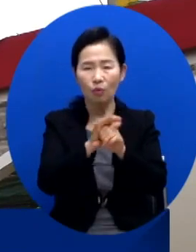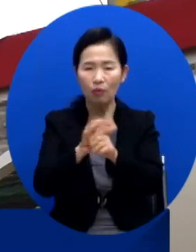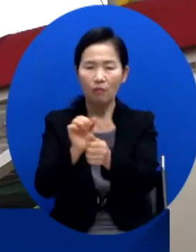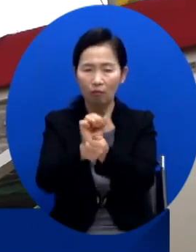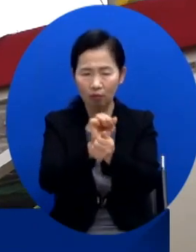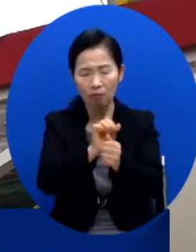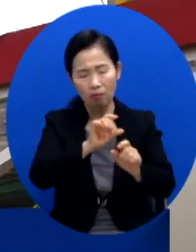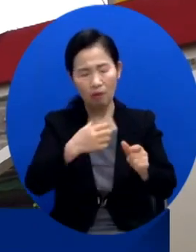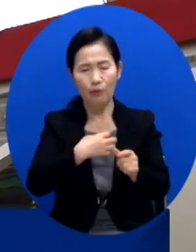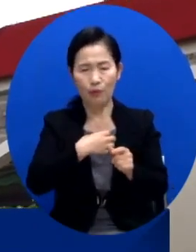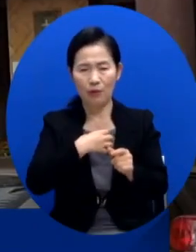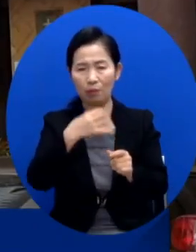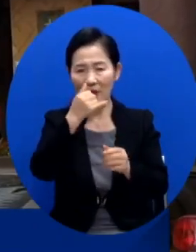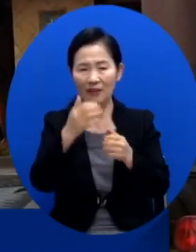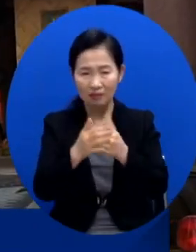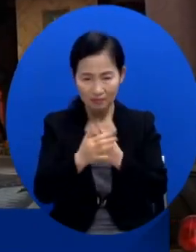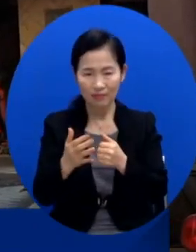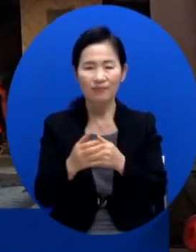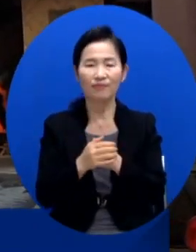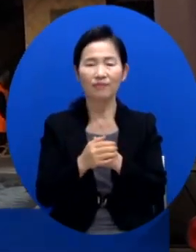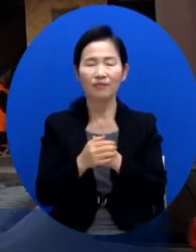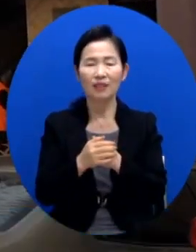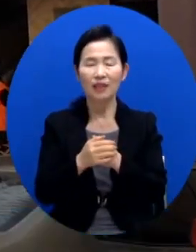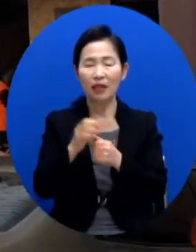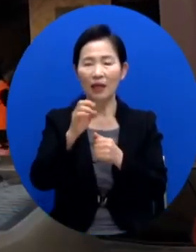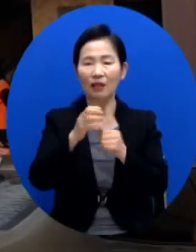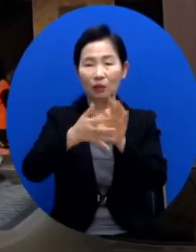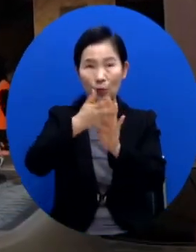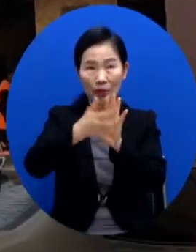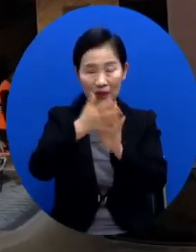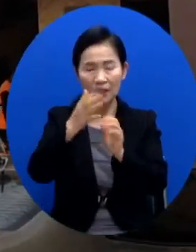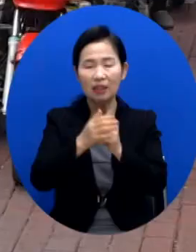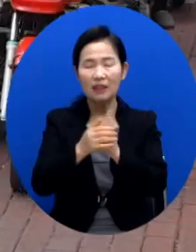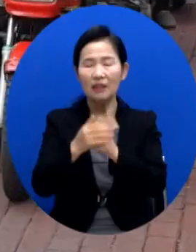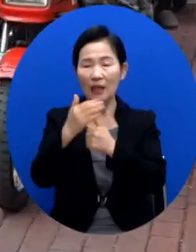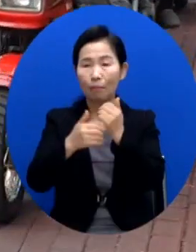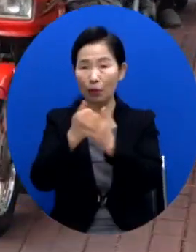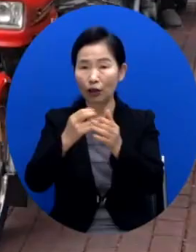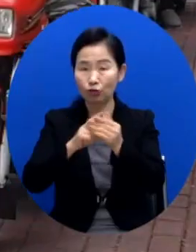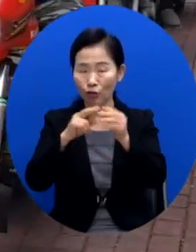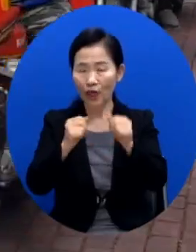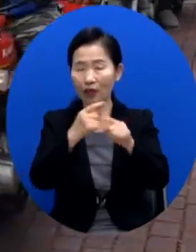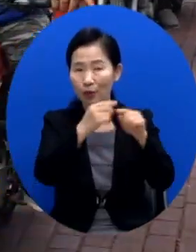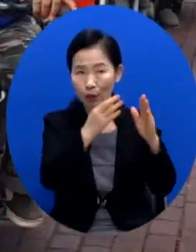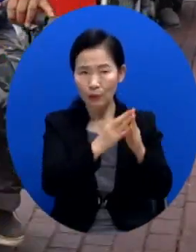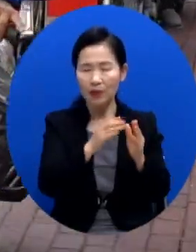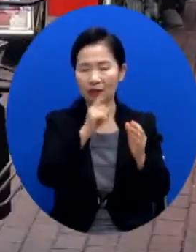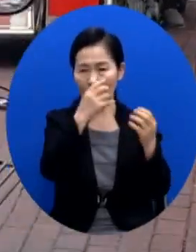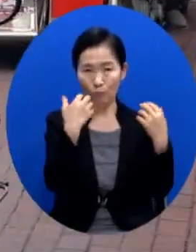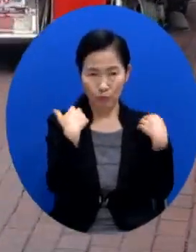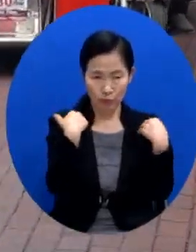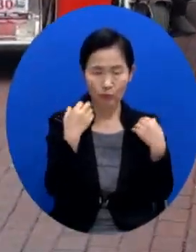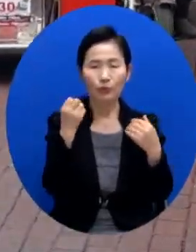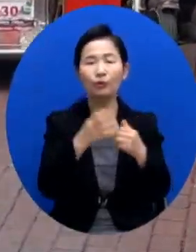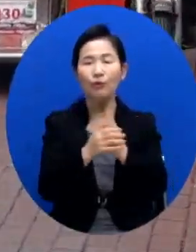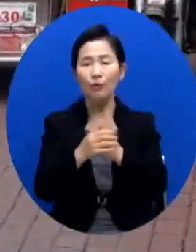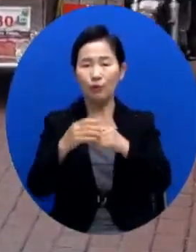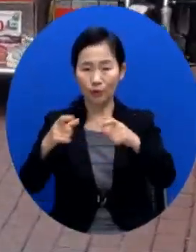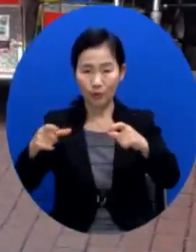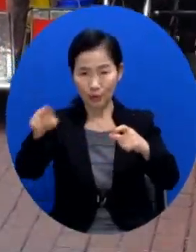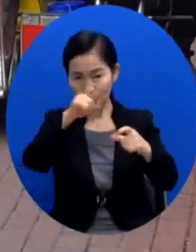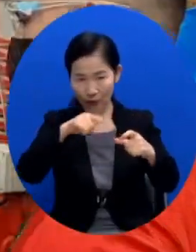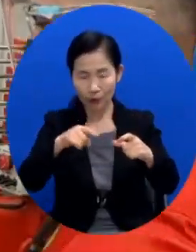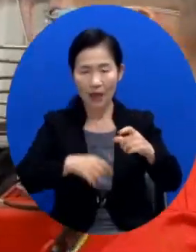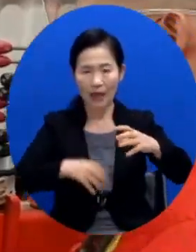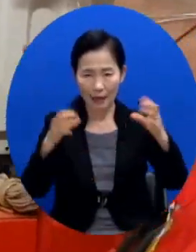was asked not to operate. 마닐라 임마누엘 교회는 정부 기관과 지자체의 협력으로 천여 명의 트라이시클